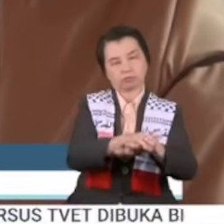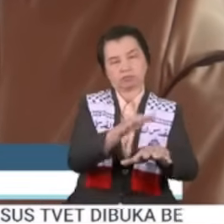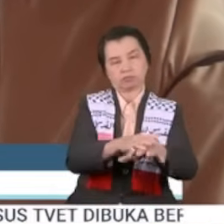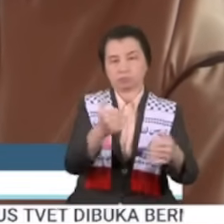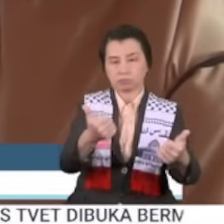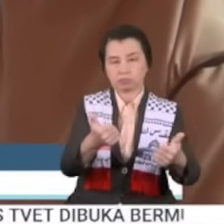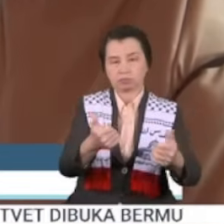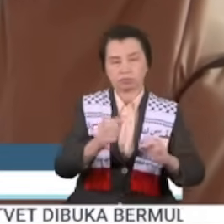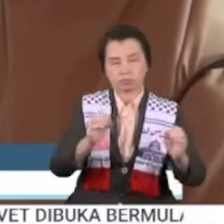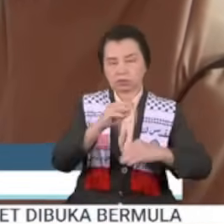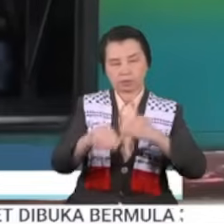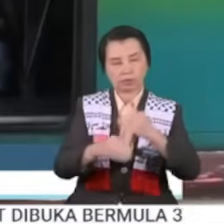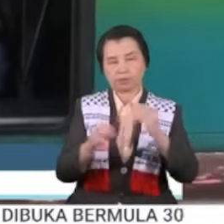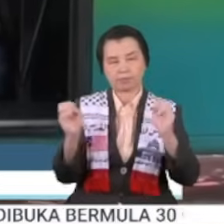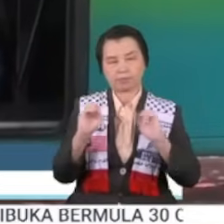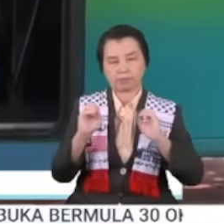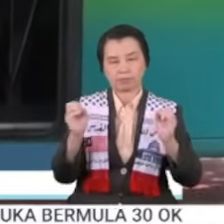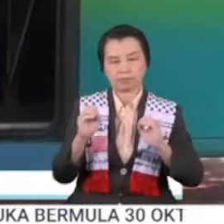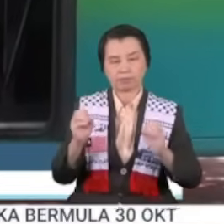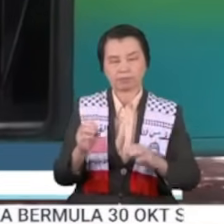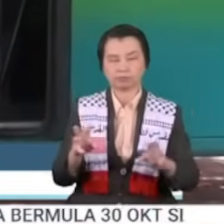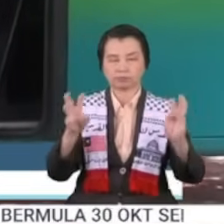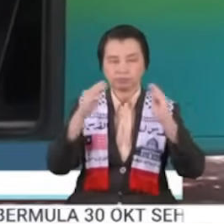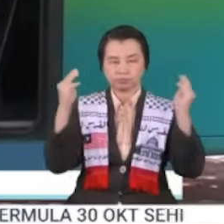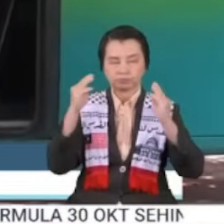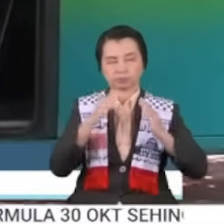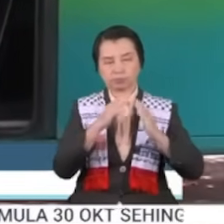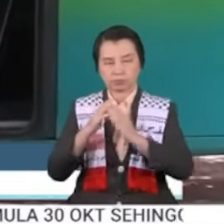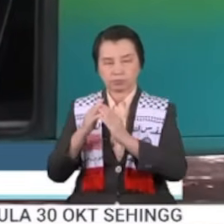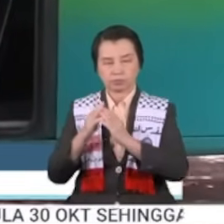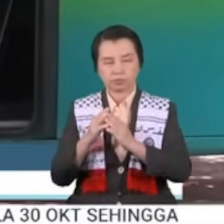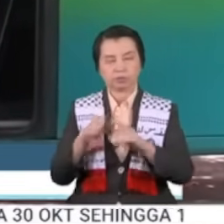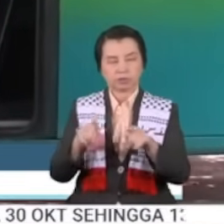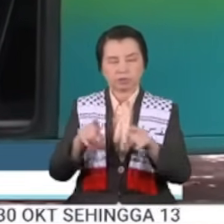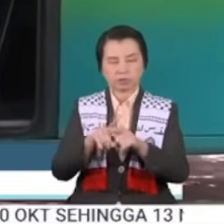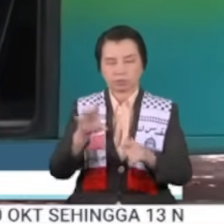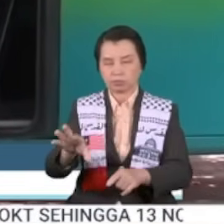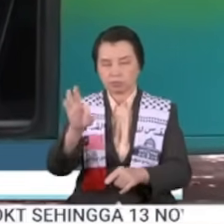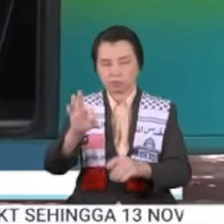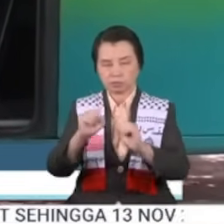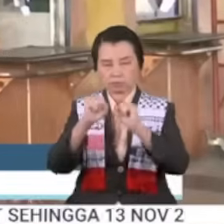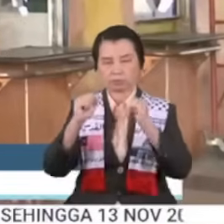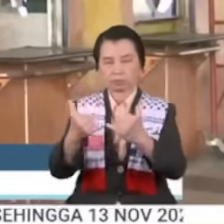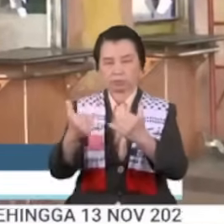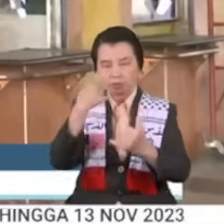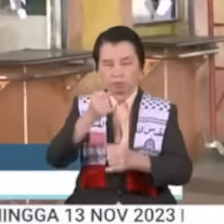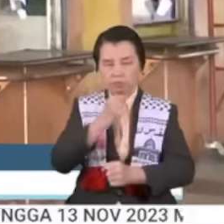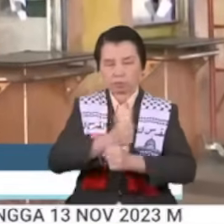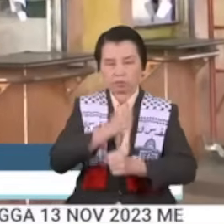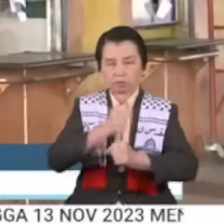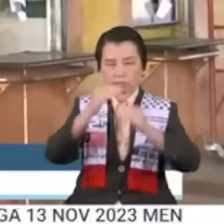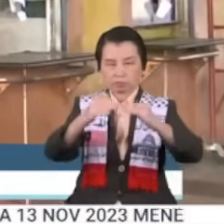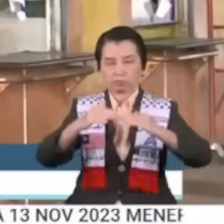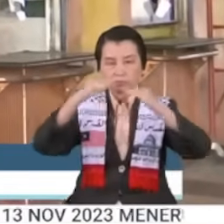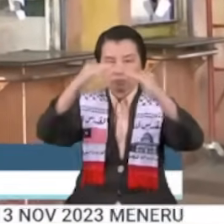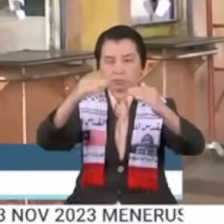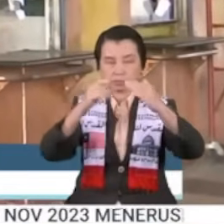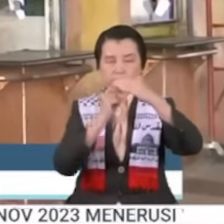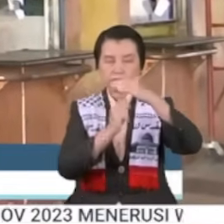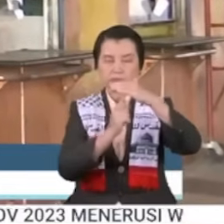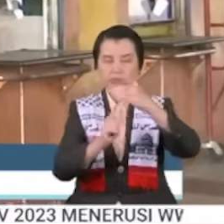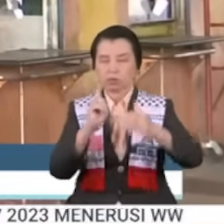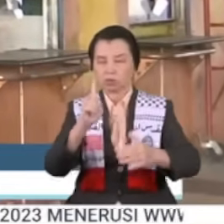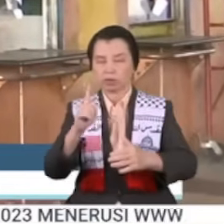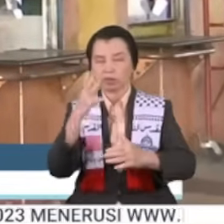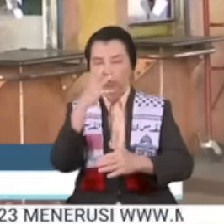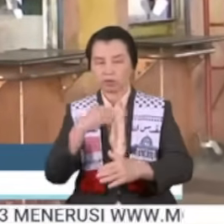tak ada caj tambah tu lagi Majlis Bandar Raya Seremban turut melantik Syarikat untuk kerja menaik taraf Terminal Wan